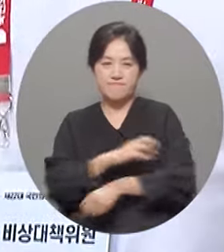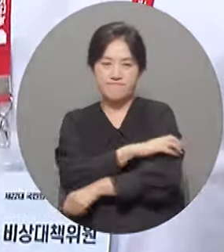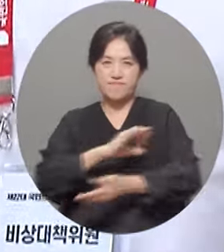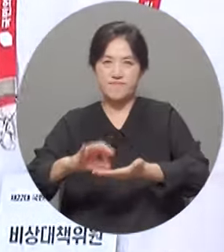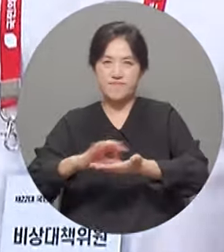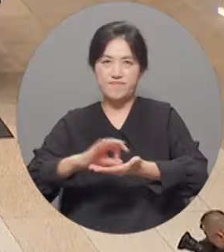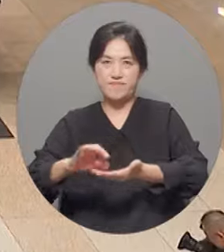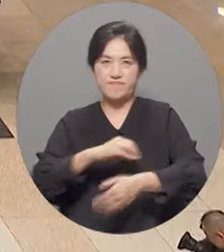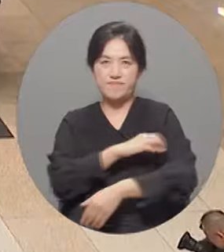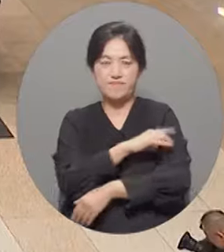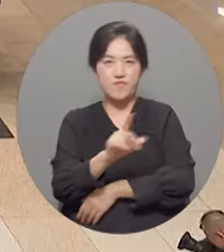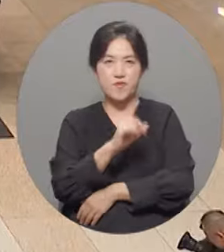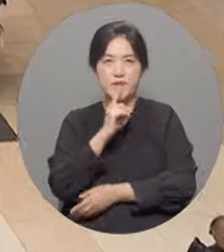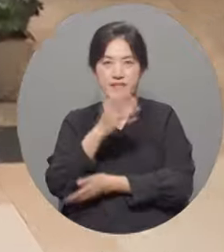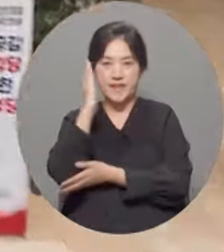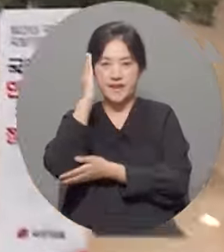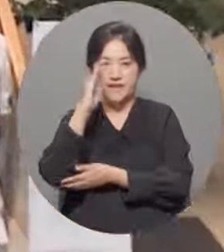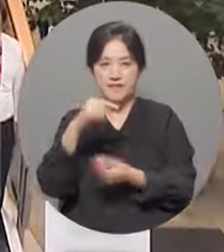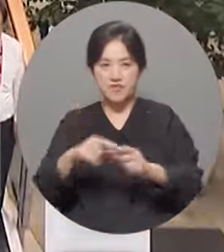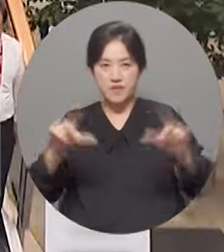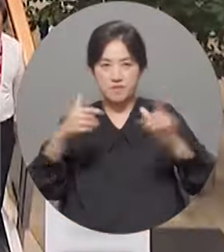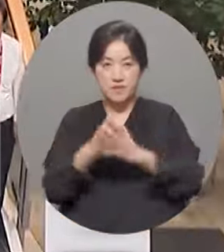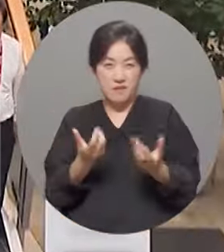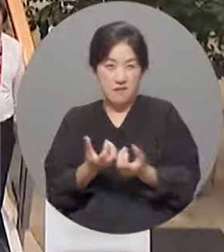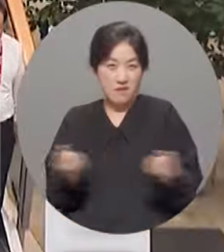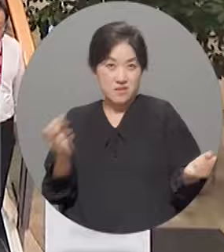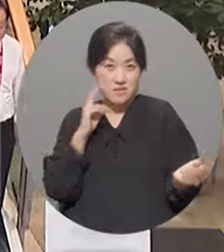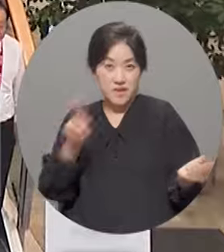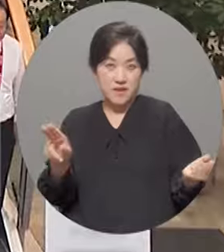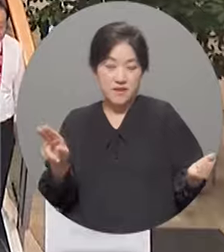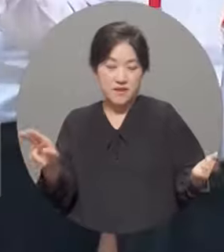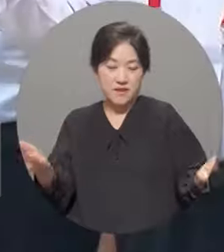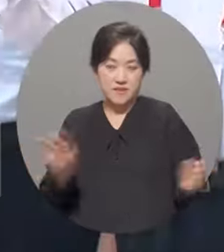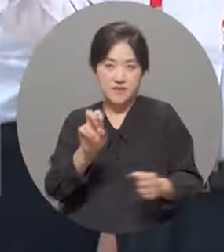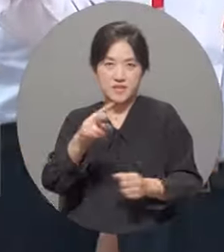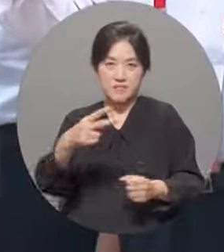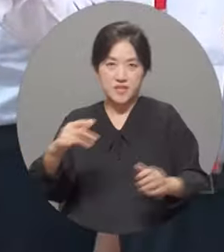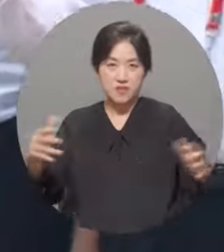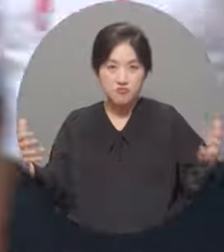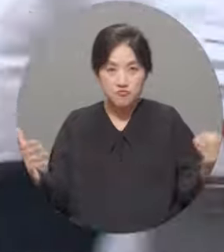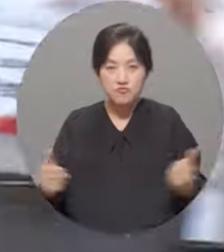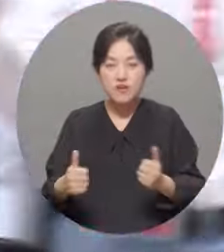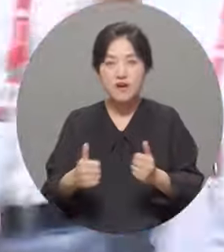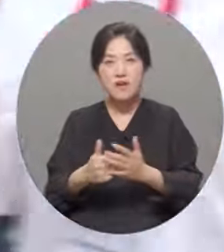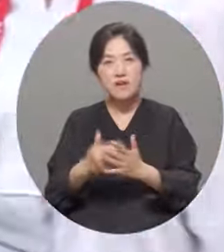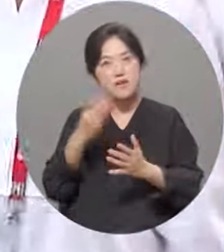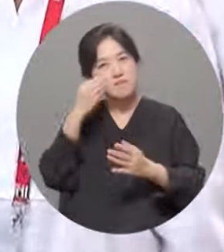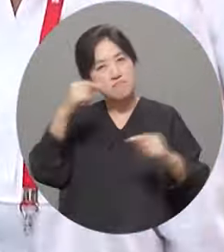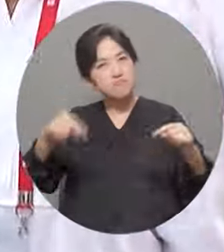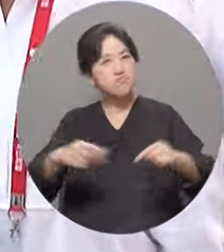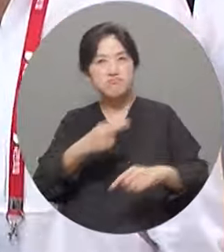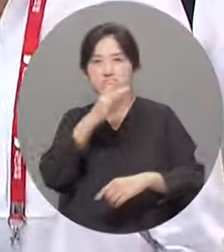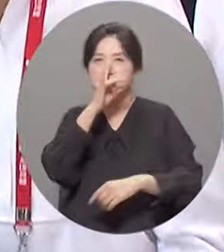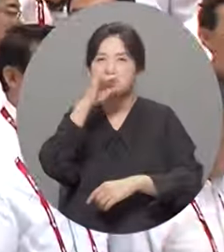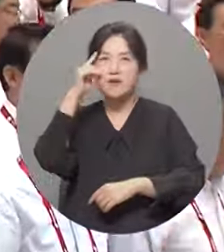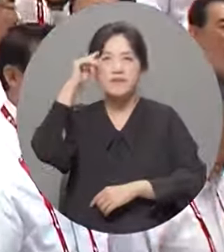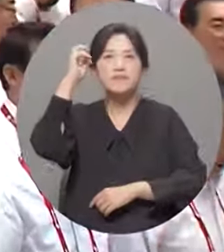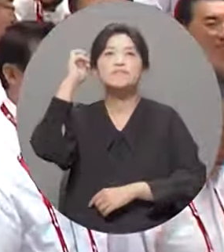반발했습니다. 첫날부터 여야가 극한 대치를 보이면서 22대 국회도 순탄치만은